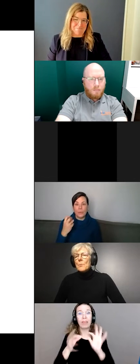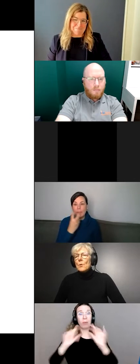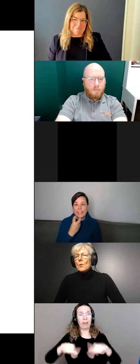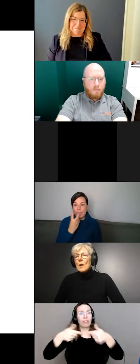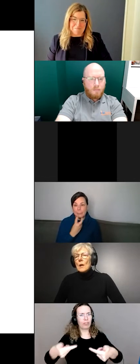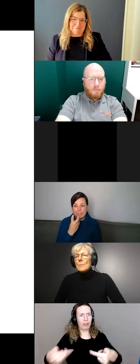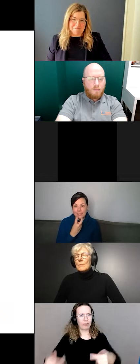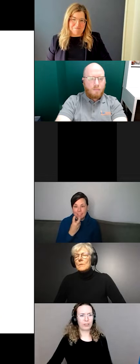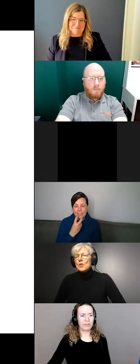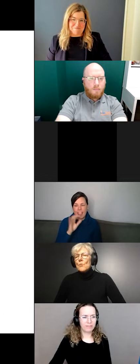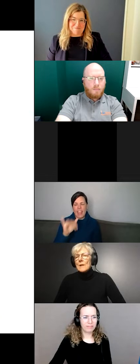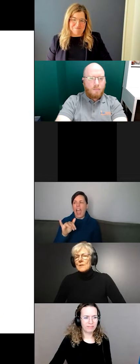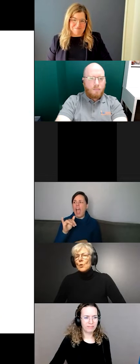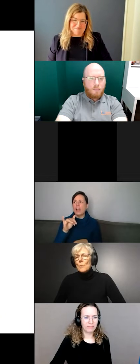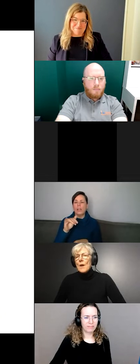rajouter.